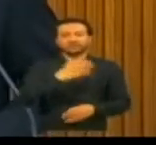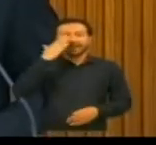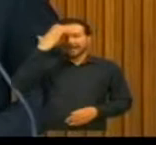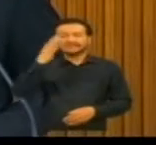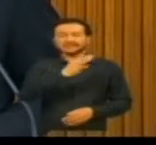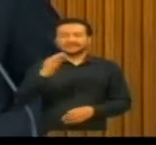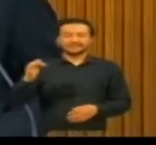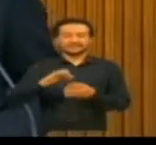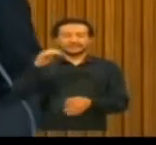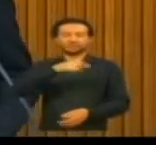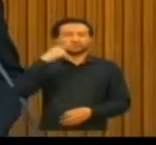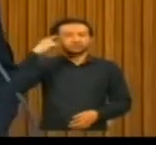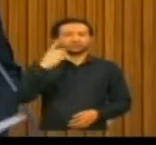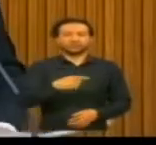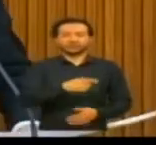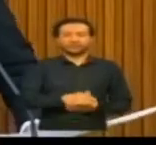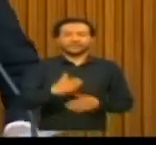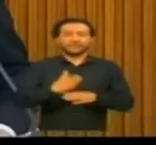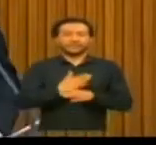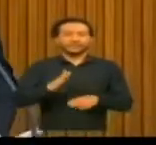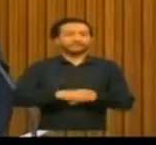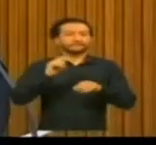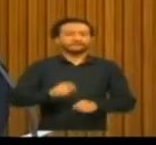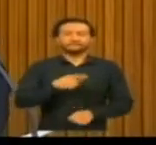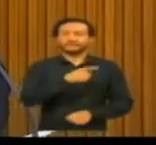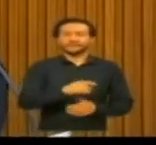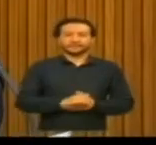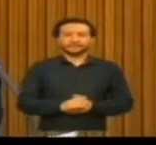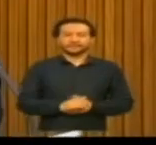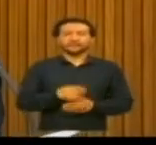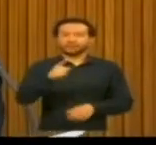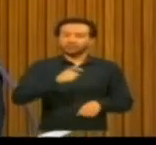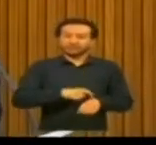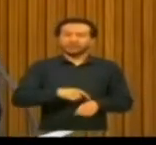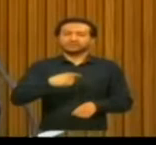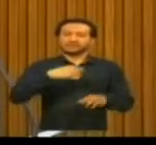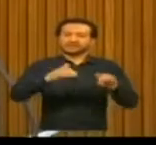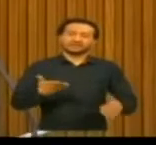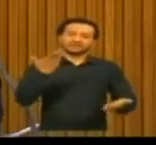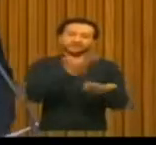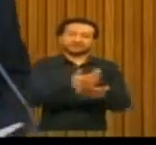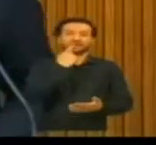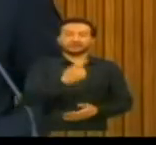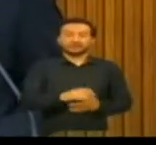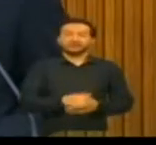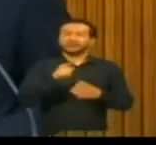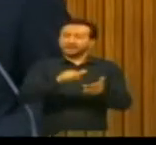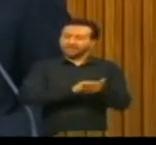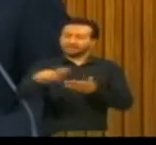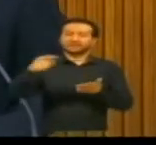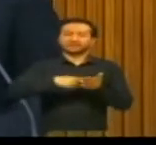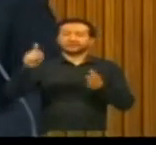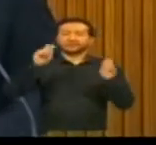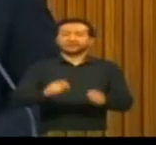Haysiyetsiz insanlar bunu düşünürler. Niye bunu düşünüyorsun kardeşim? O zaman biz de dilekçe verdik. Dedik ki tamamını iptal